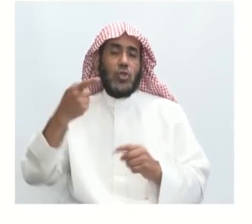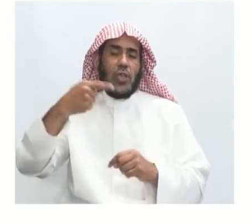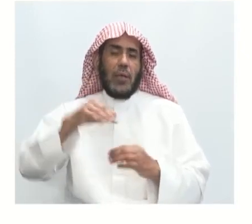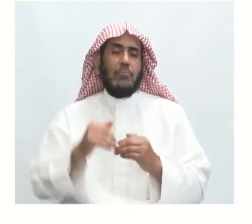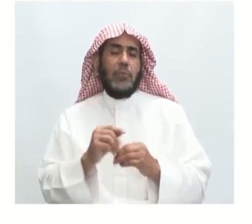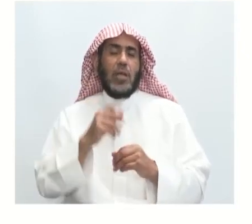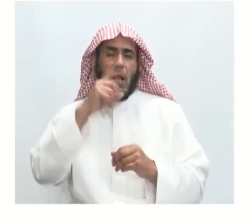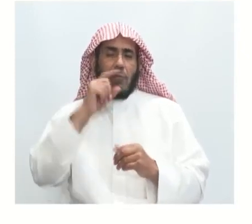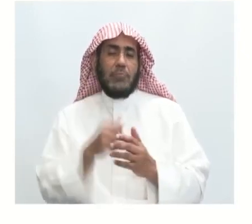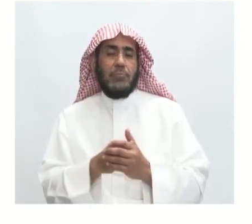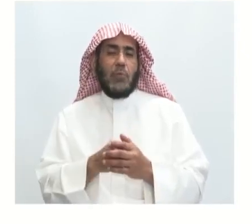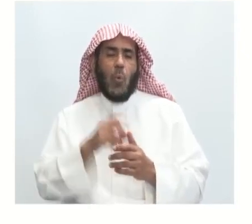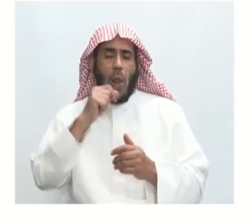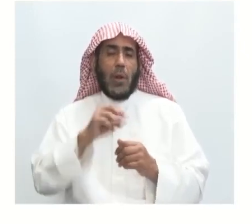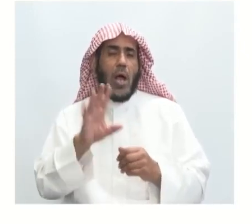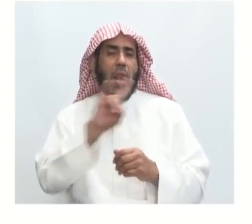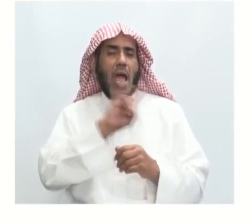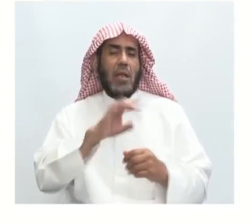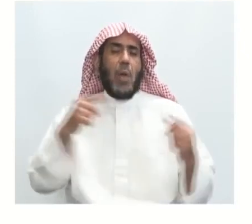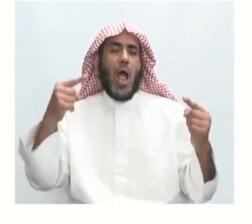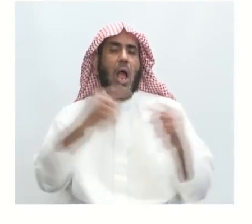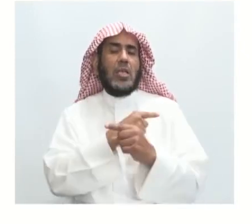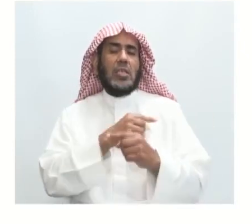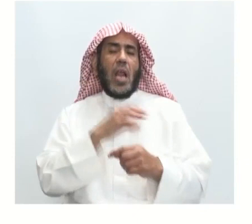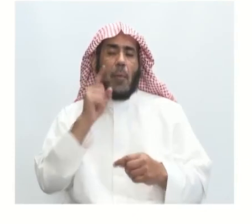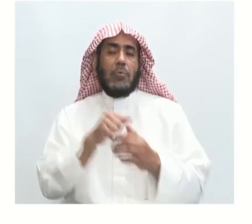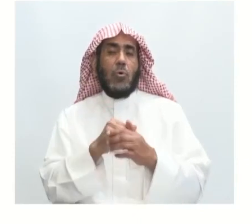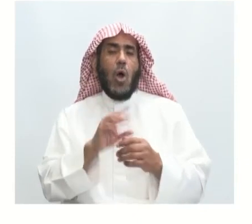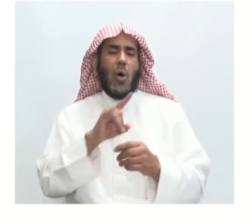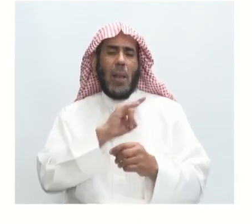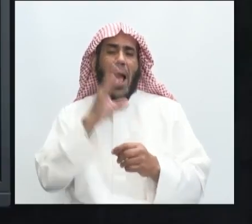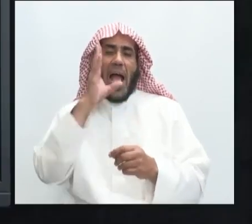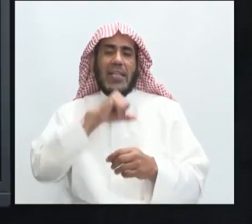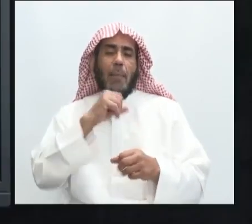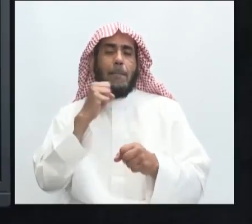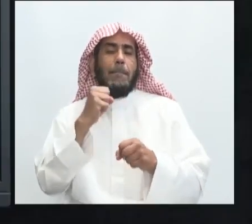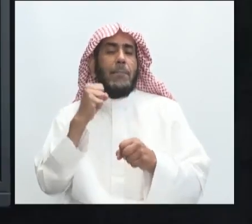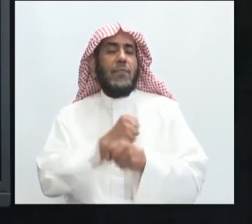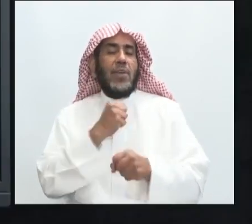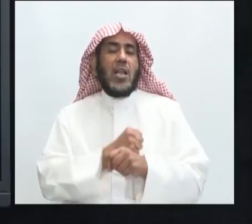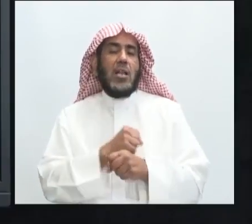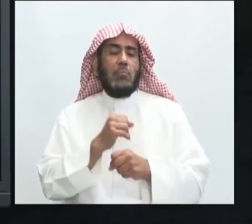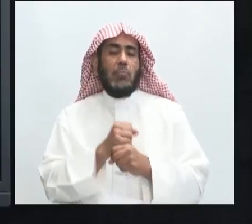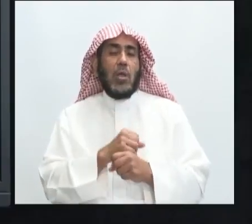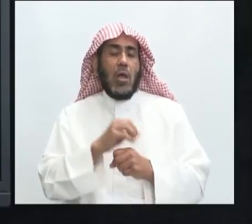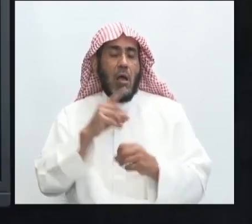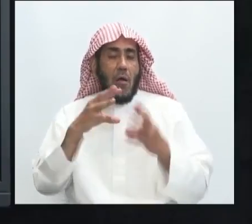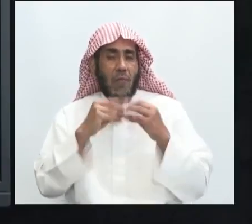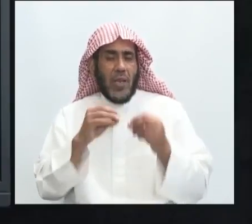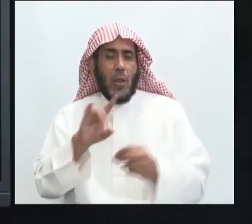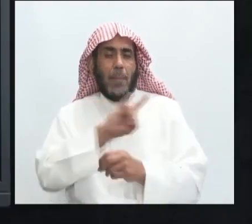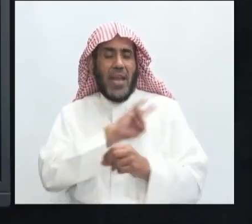اطلب من فعل شيء وهو الامر والنهي عكس عكس الامر وهو طلب عدم الفعل طلب عدم الفعل فنعني